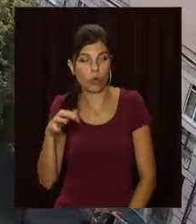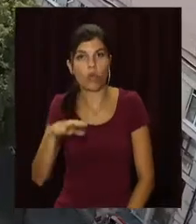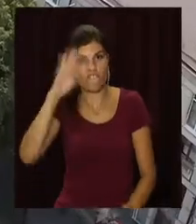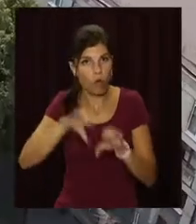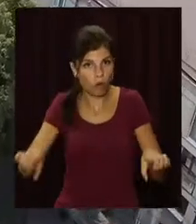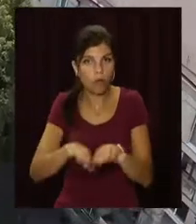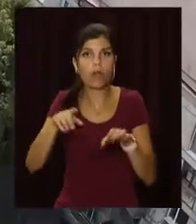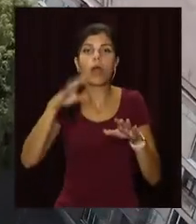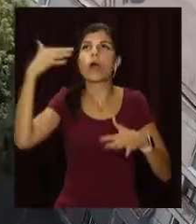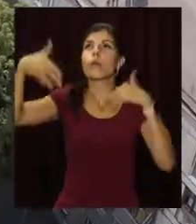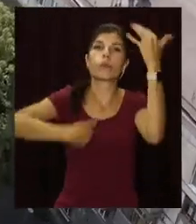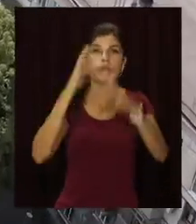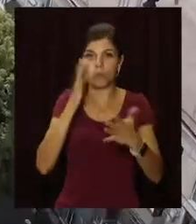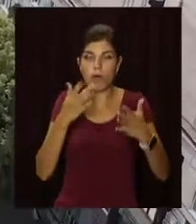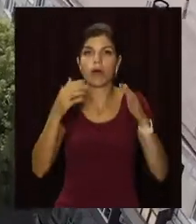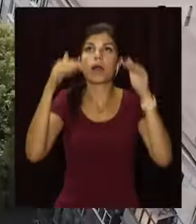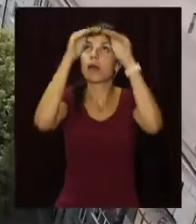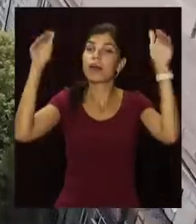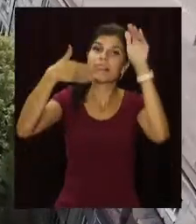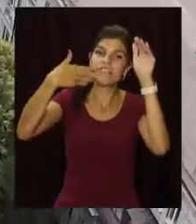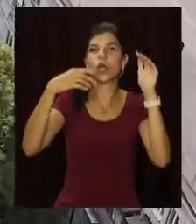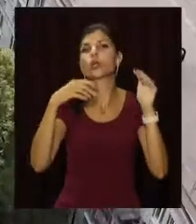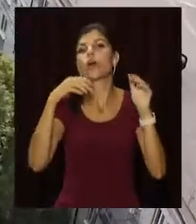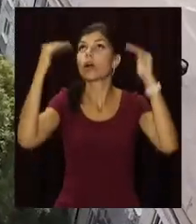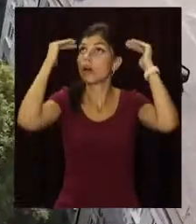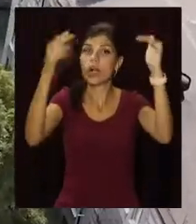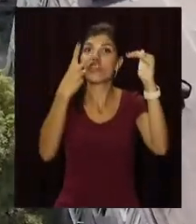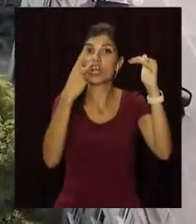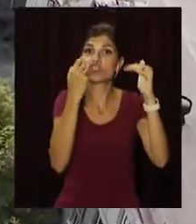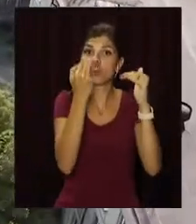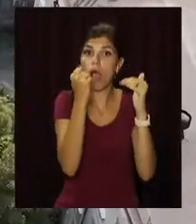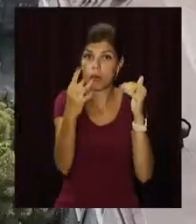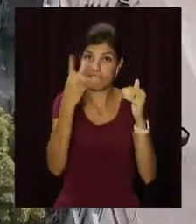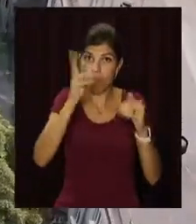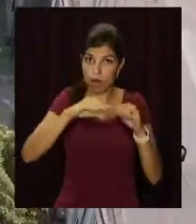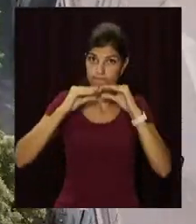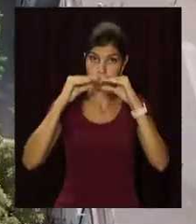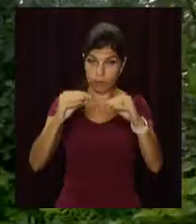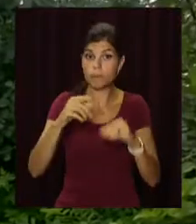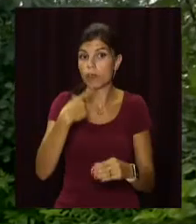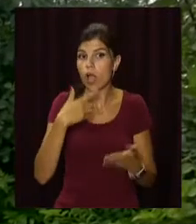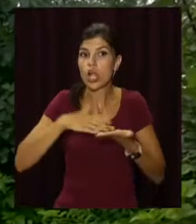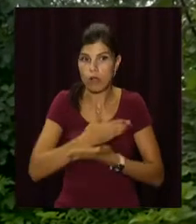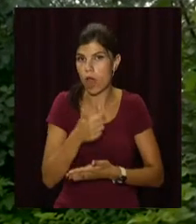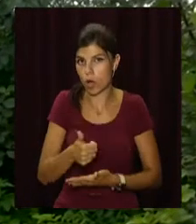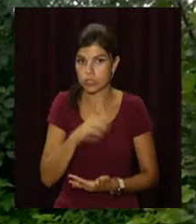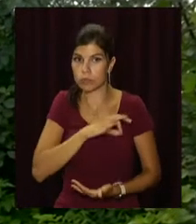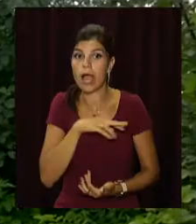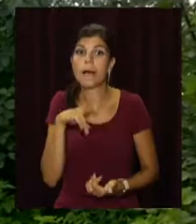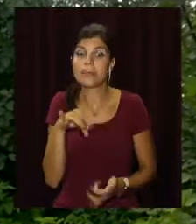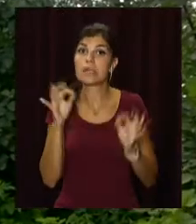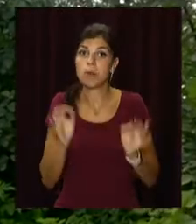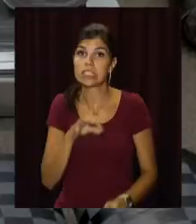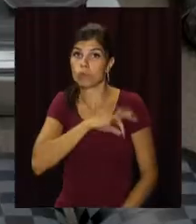будівельники працюють у будинку номер 17 по вулиці Ухтомського. Там оновлюють водостоки, димовентиляційні канали, двері на дах, покрівля у